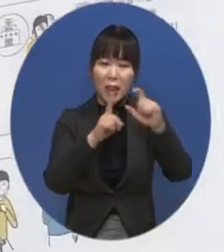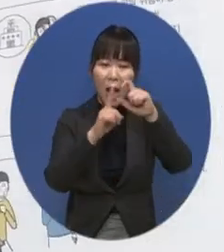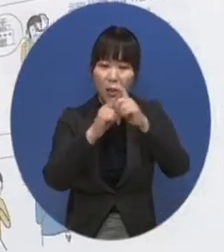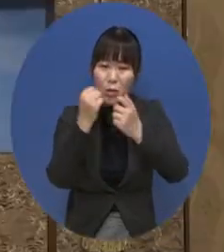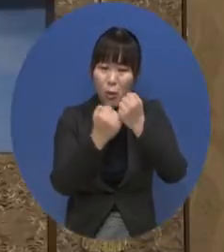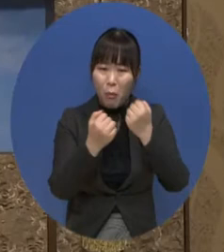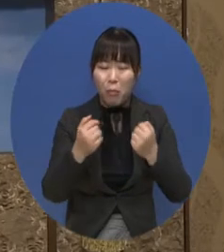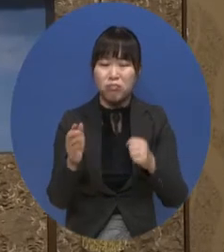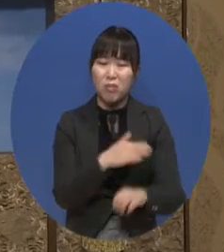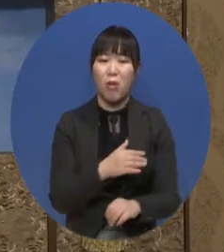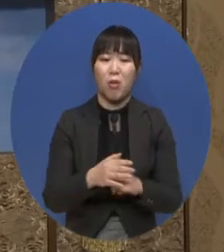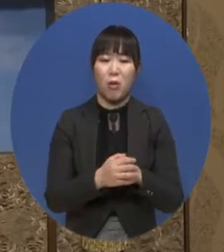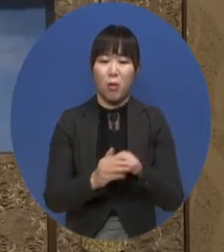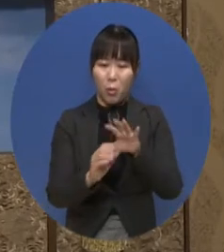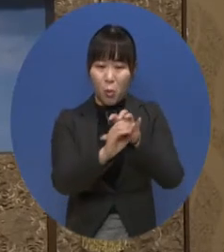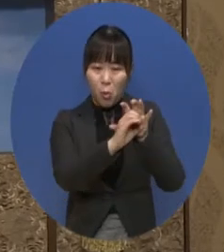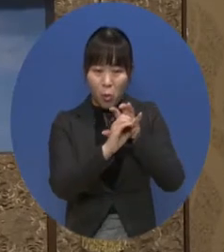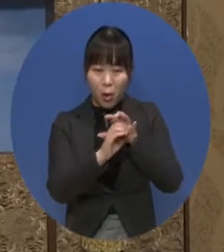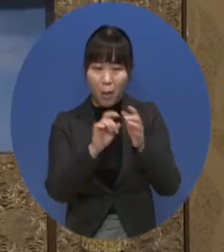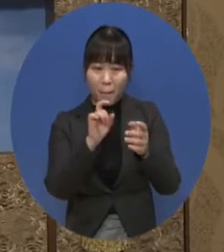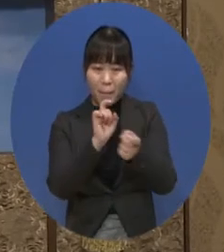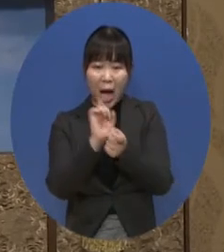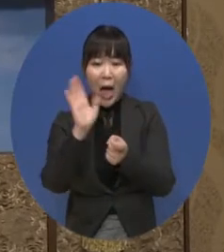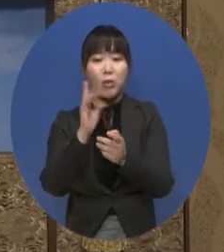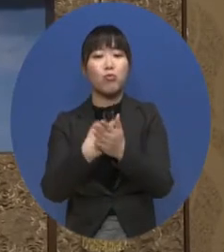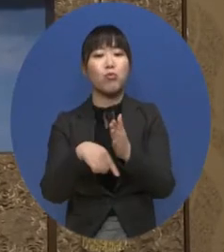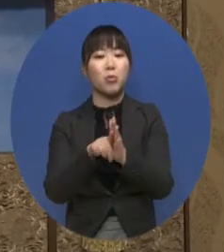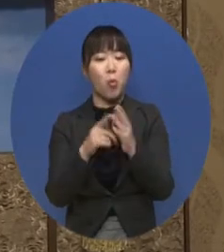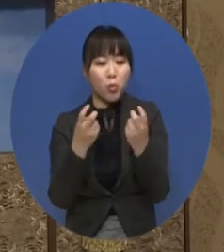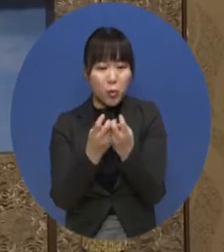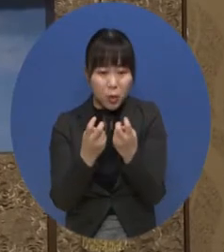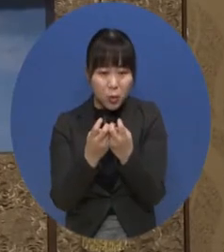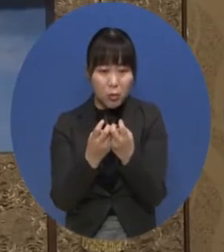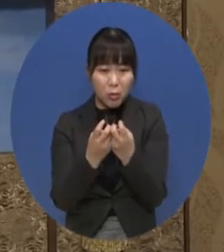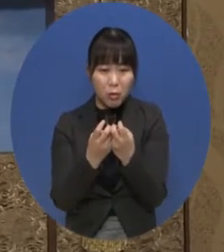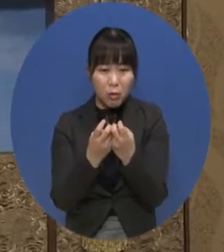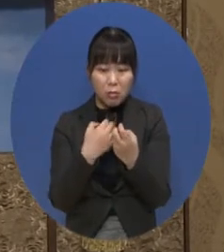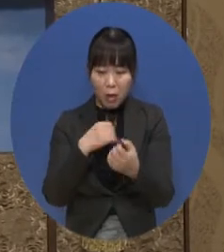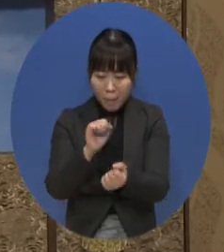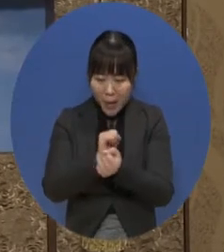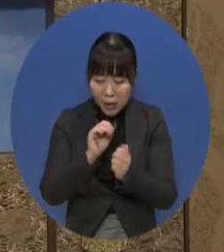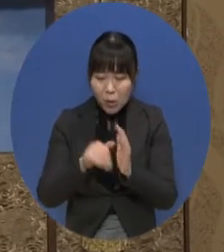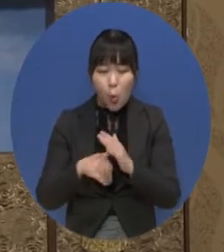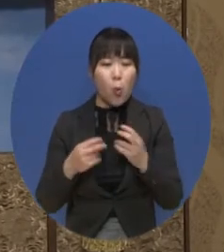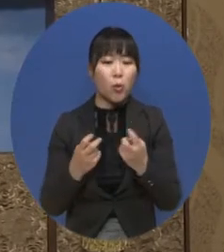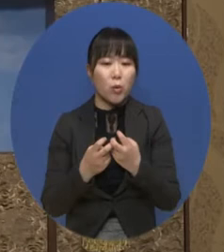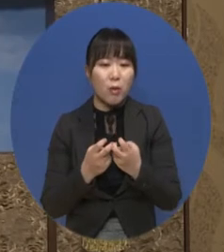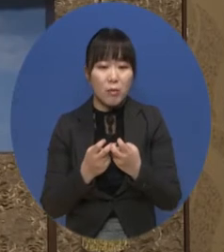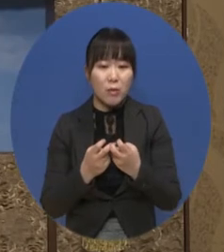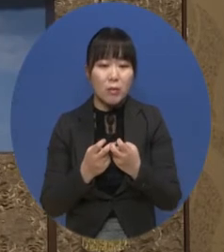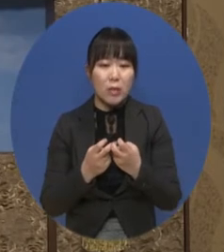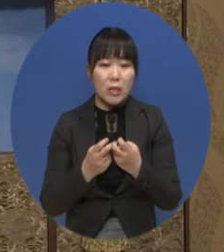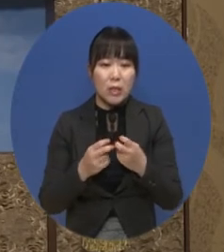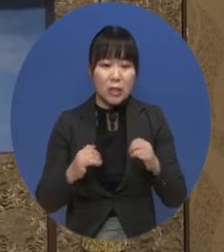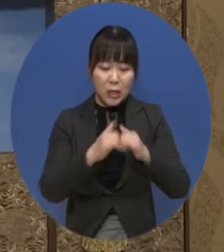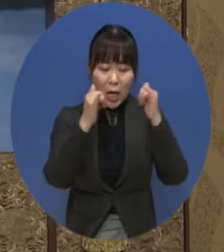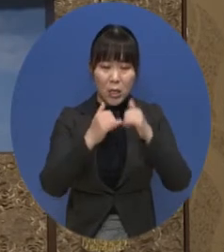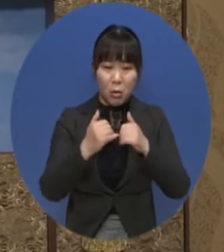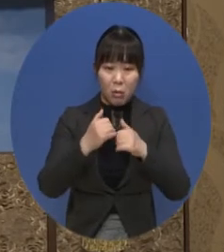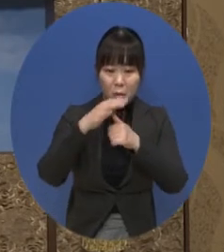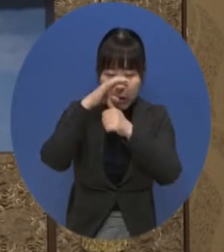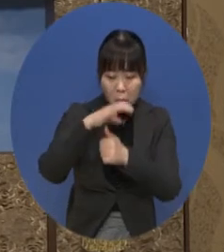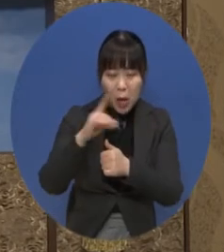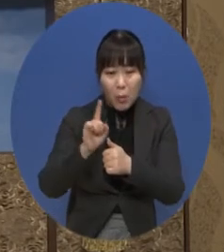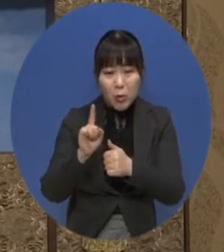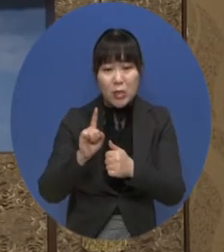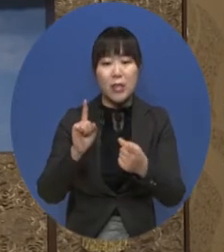해서 코로나19에 걸리지 않으려면 어떻게 해야 되고 걸렸을 때는 어떻게 해야 되고 사회적 격리라는 건 무엇이고 이런 걸